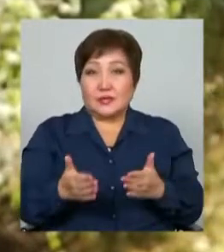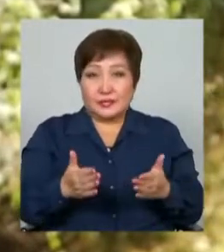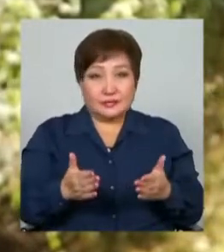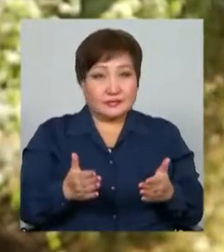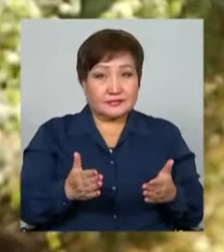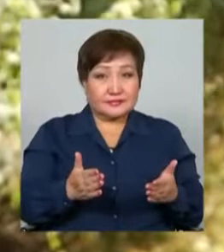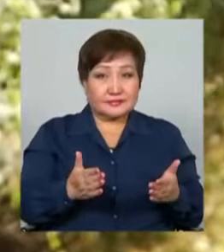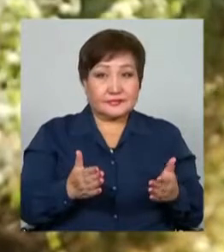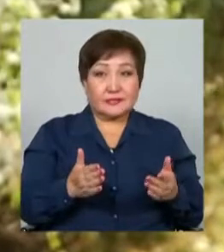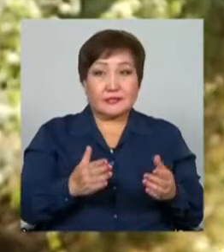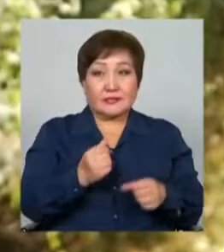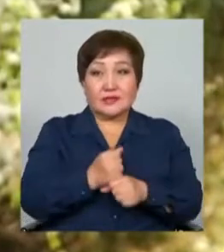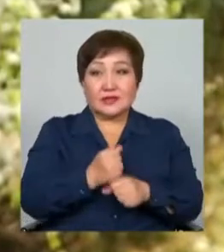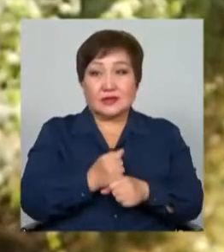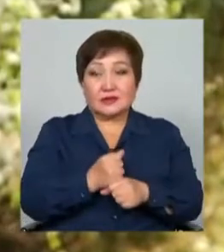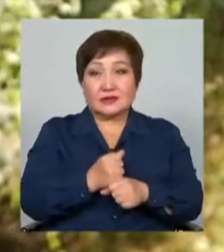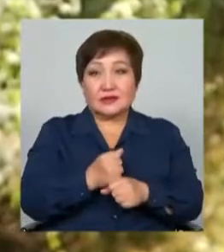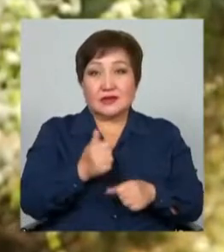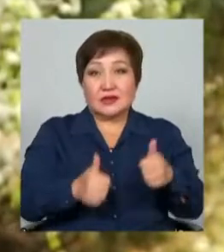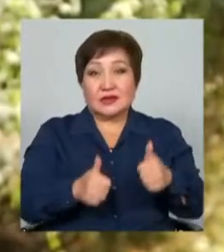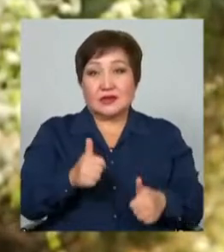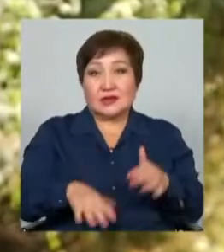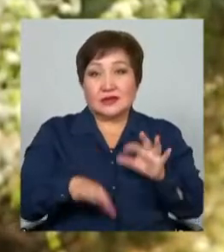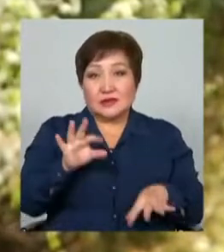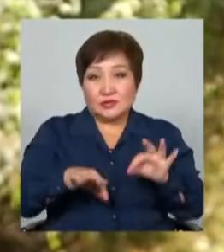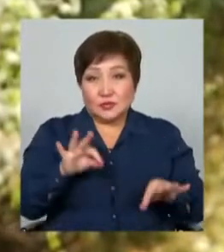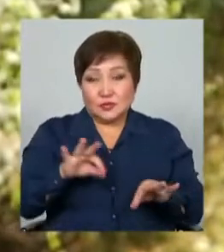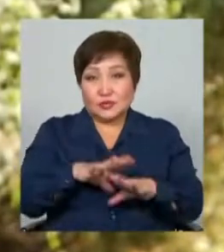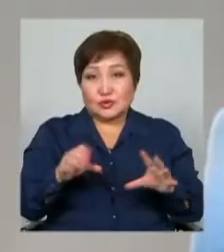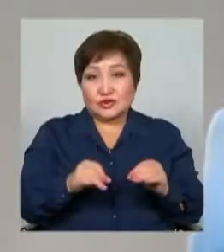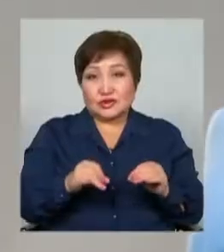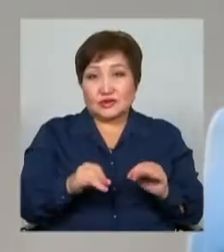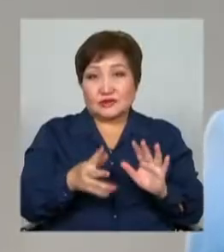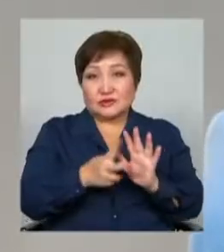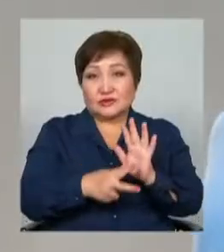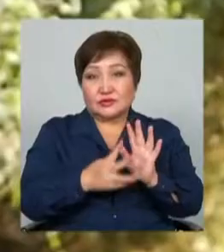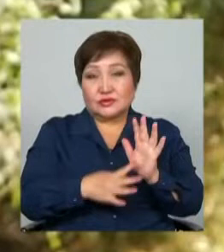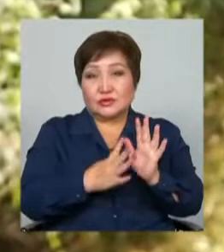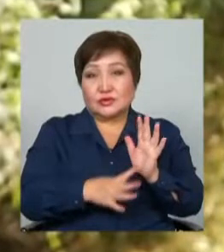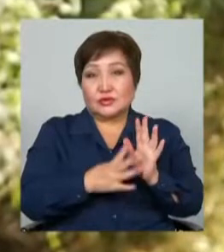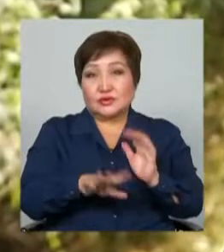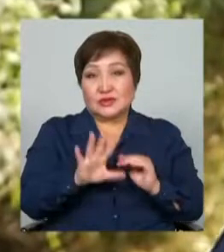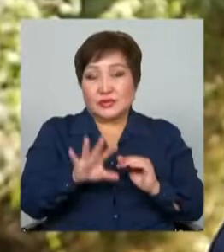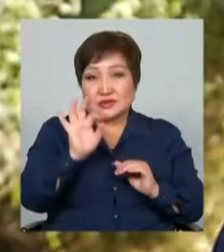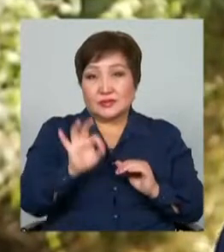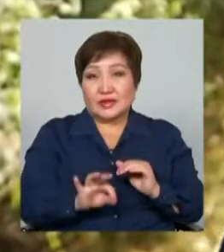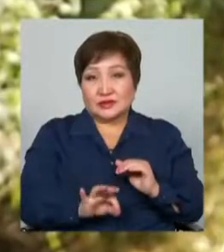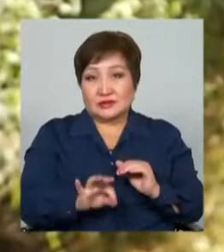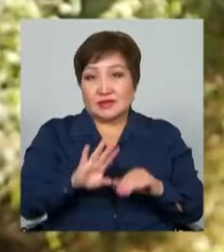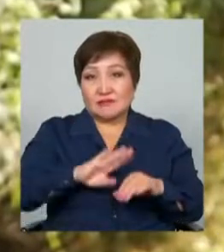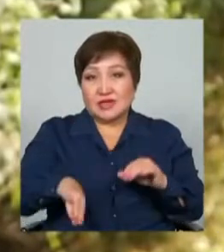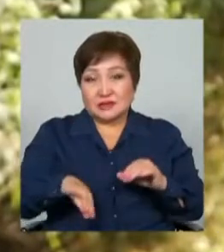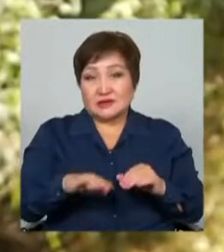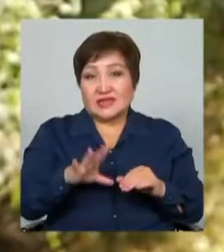жасаған талдауымыз бойынша 95% симптоммен өтіп жатыр аурулардың. Көптеген штамдар бар.